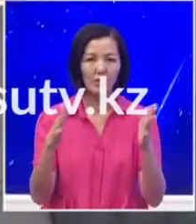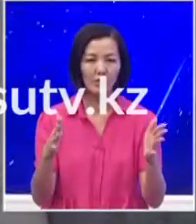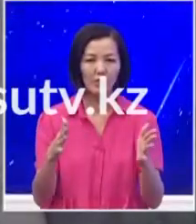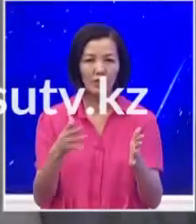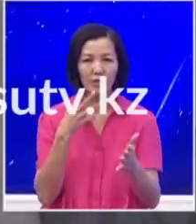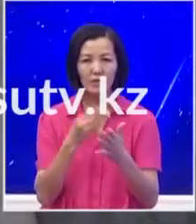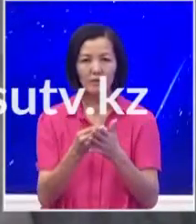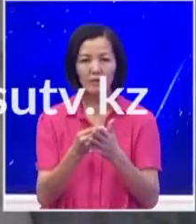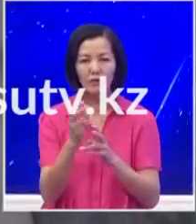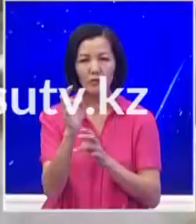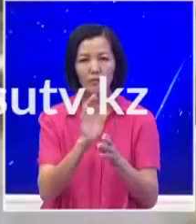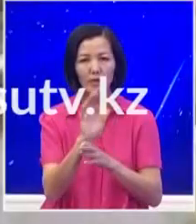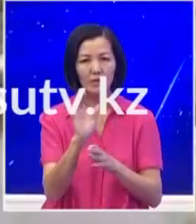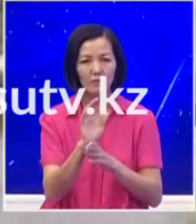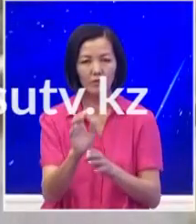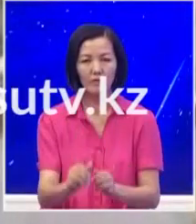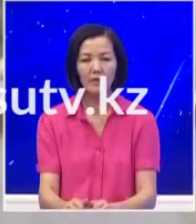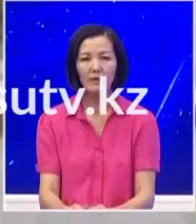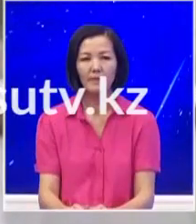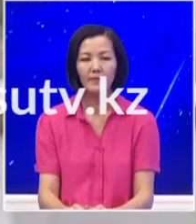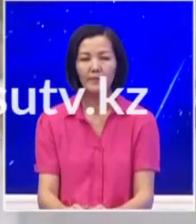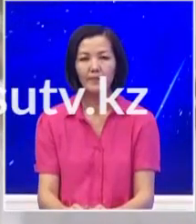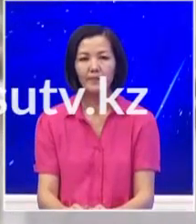даже собственное производство.